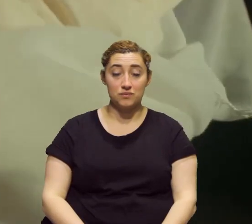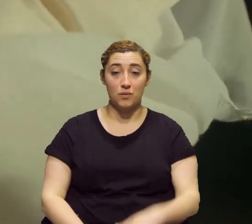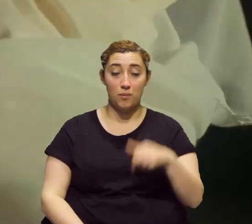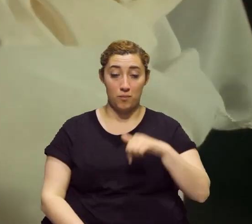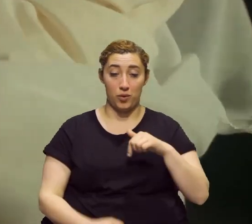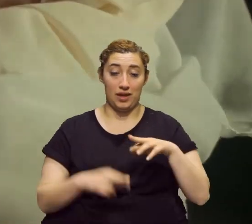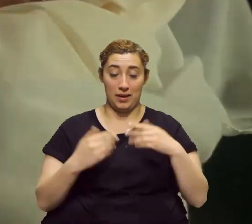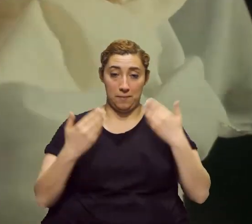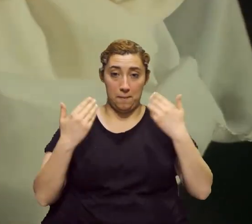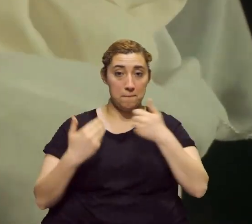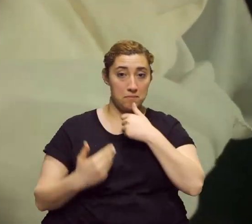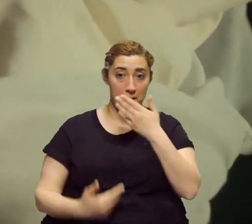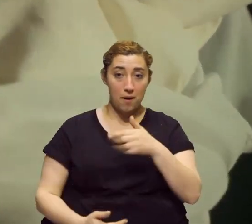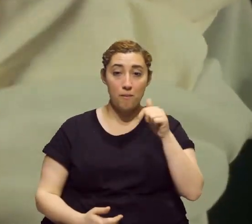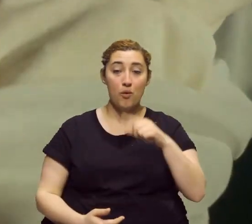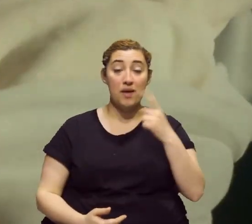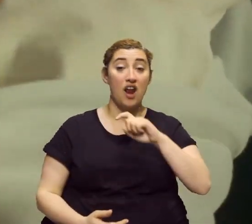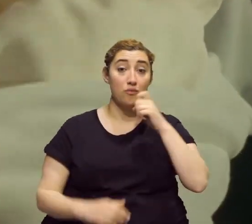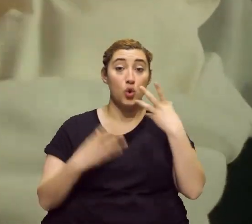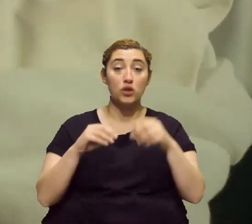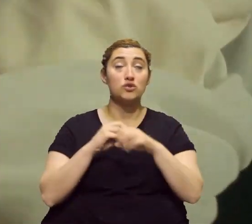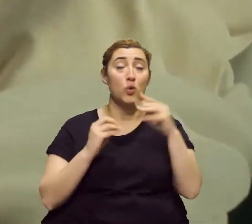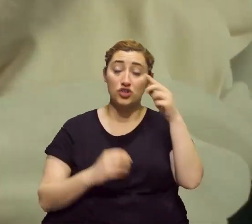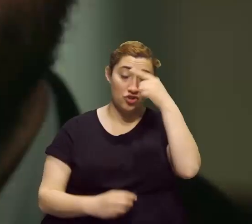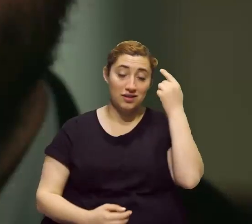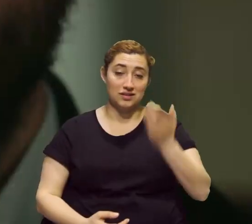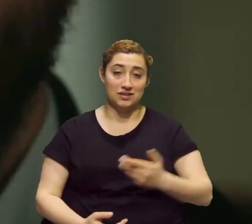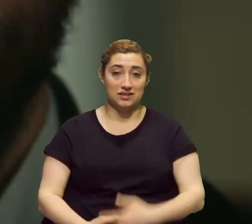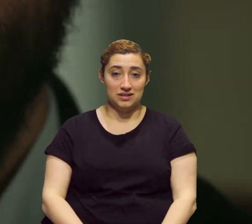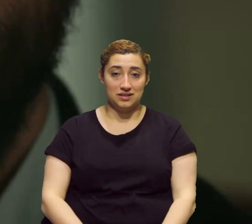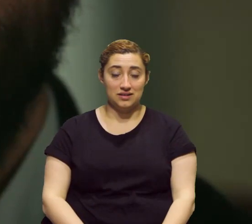Böyle bir baban, böyle bir amcan olduğu için çok şanslısın.